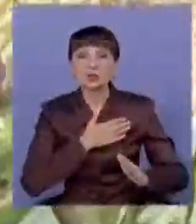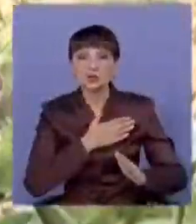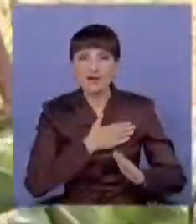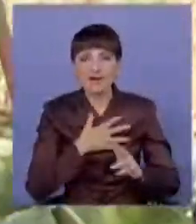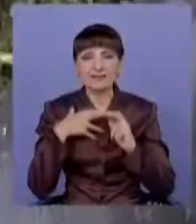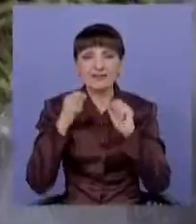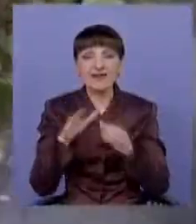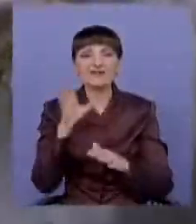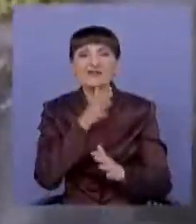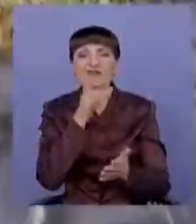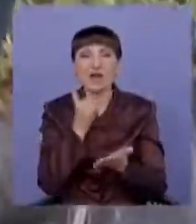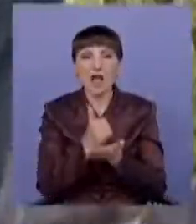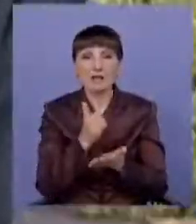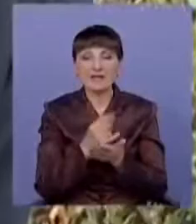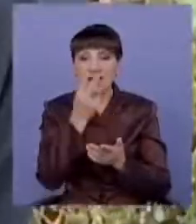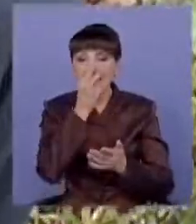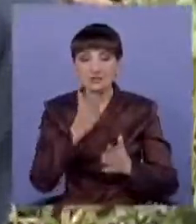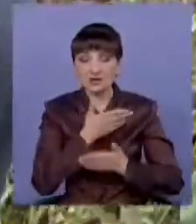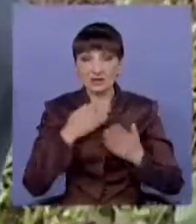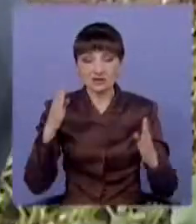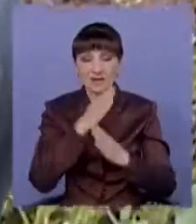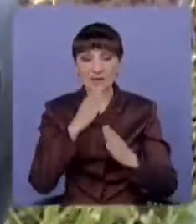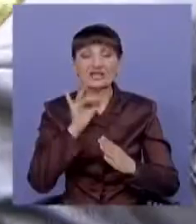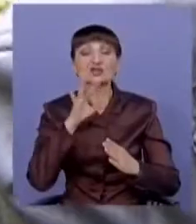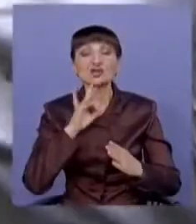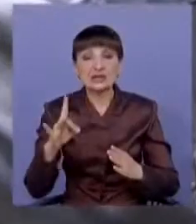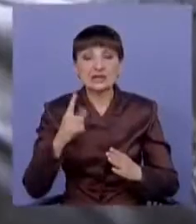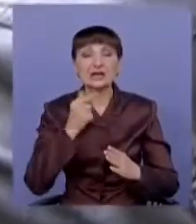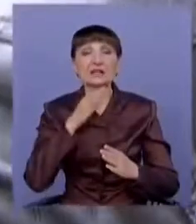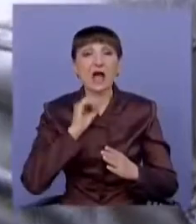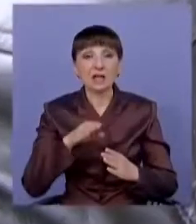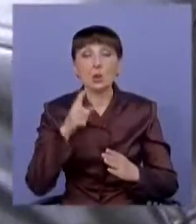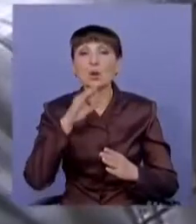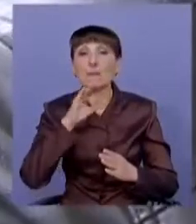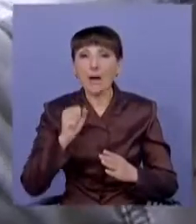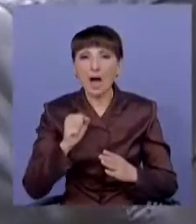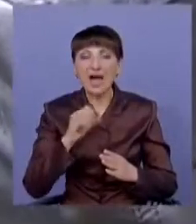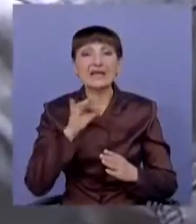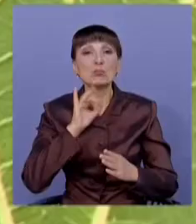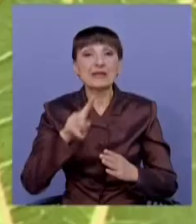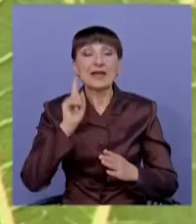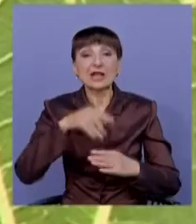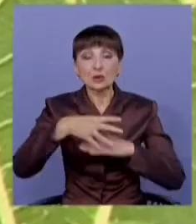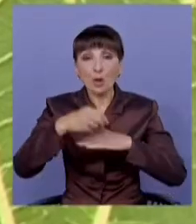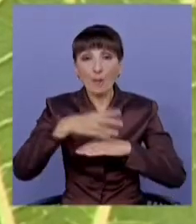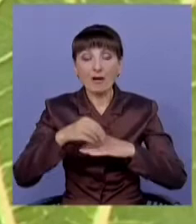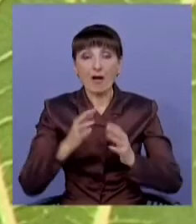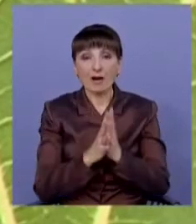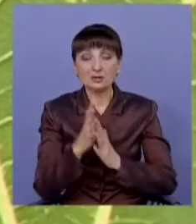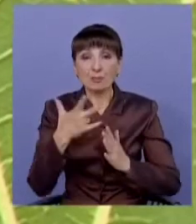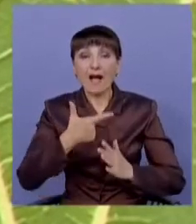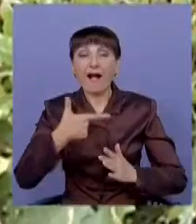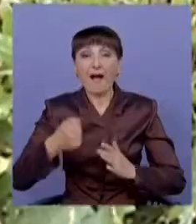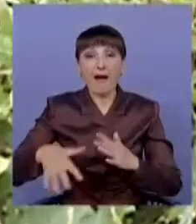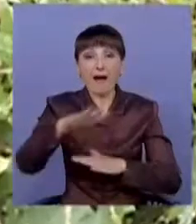отдает все свое время. Непривычные для нашего климата инжир, гранат, хурма, имбирь и даже хлопок растут на 5 гектарах Тургеня